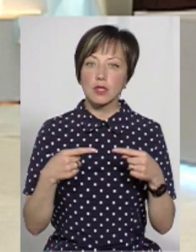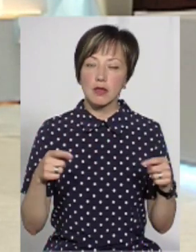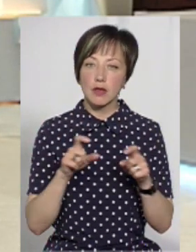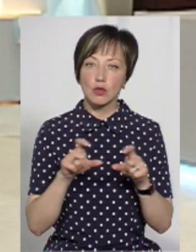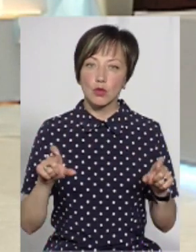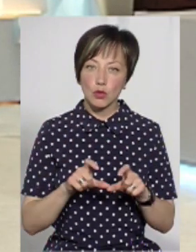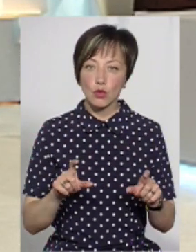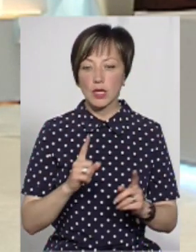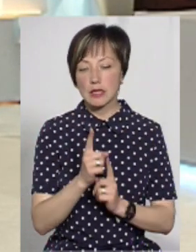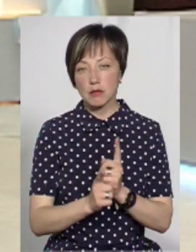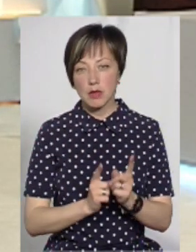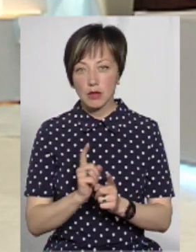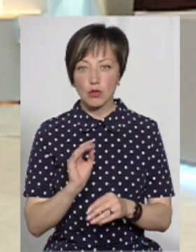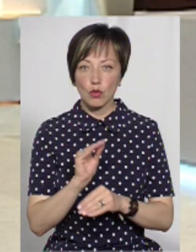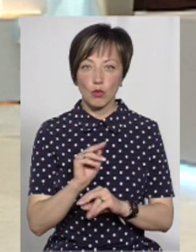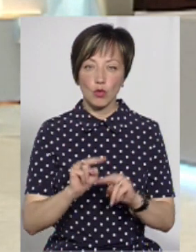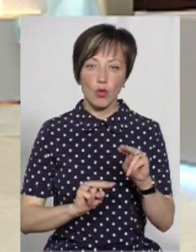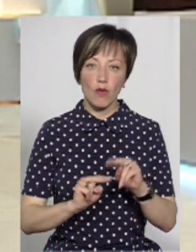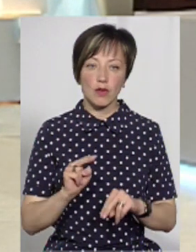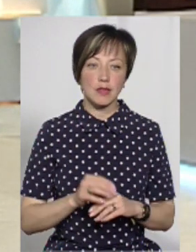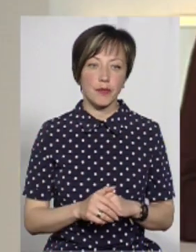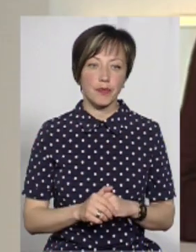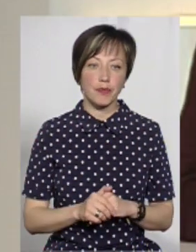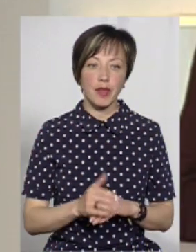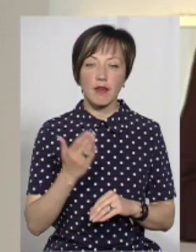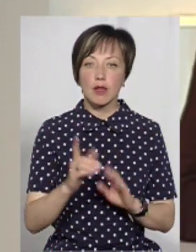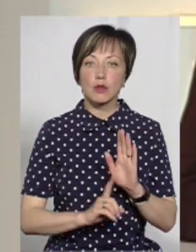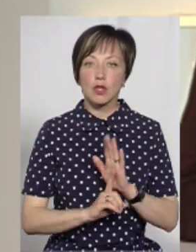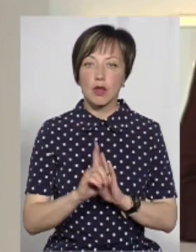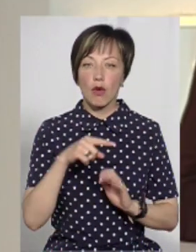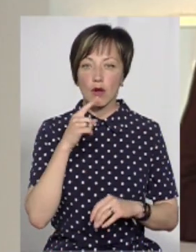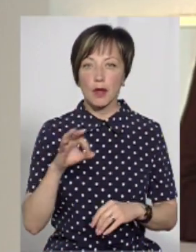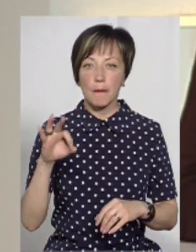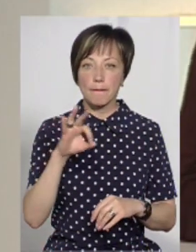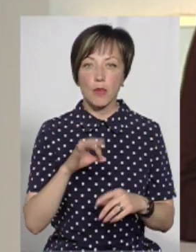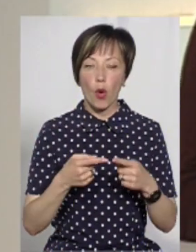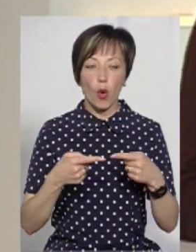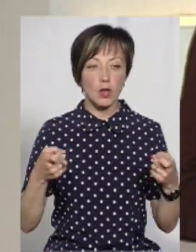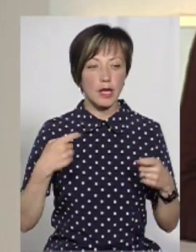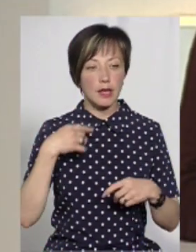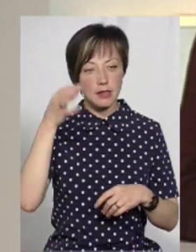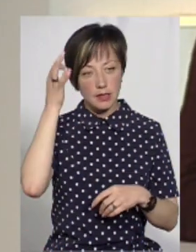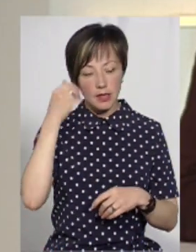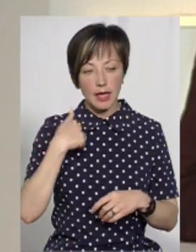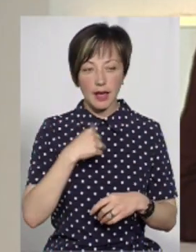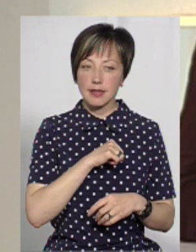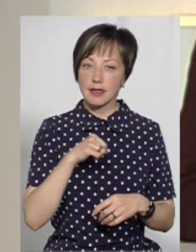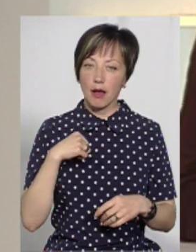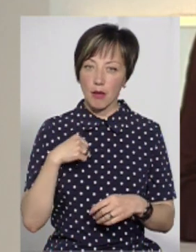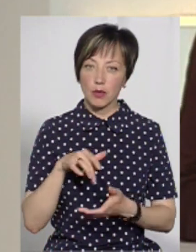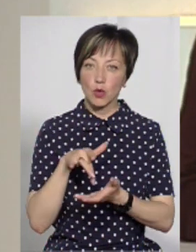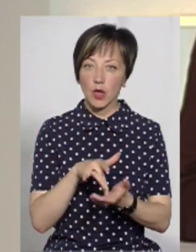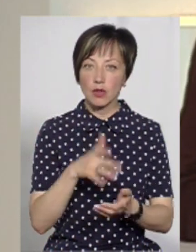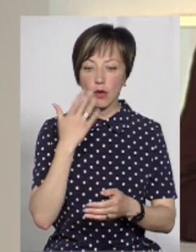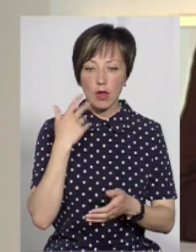інфраструктура, щось змінюється, щось добудовується. Ви почали говорити про готелі, і я згадав, що я сам турист. І дуже